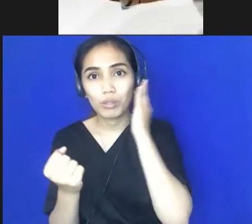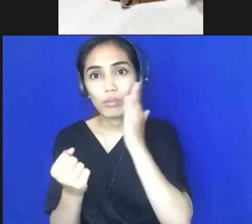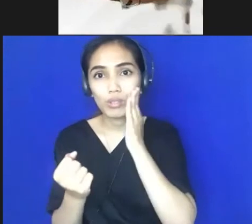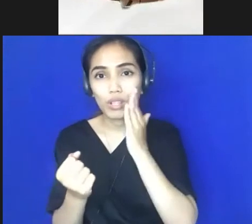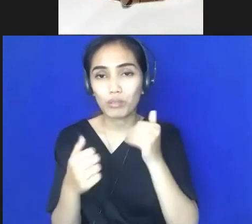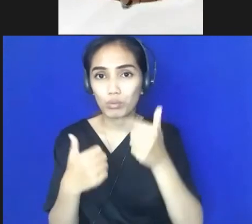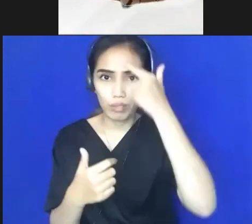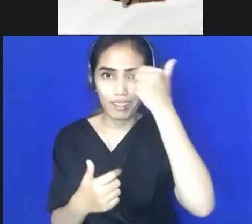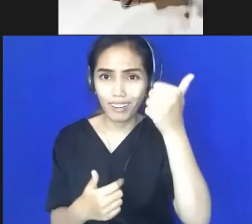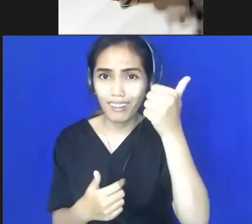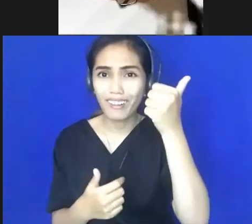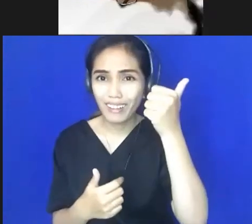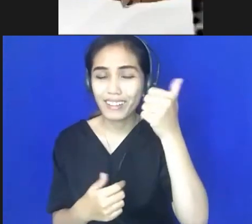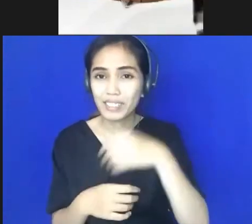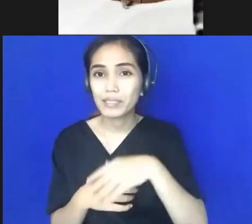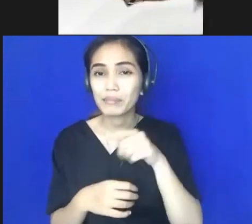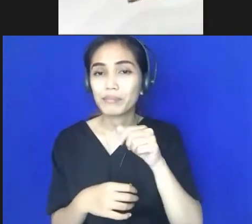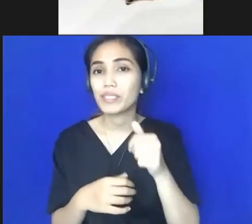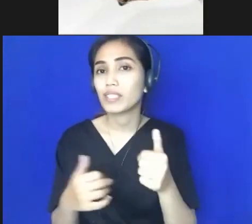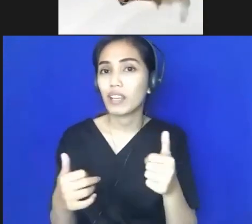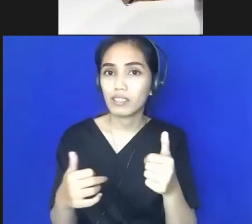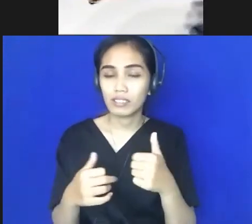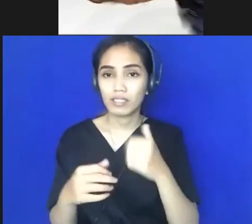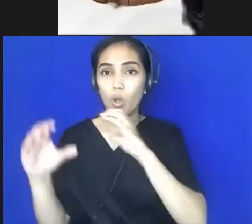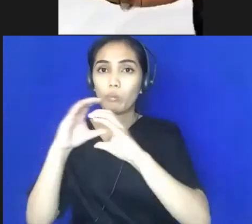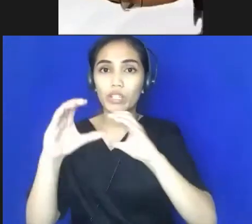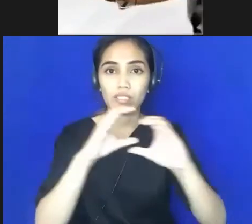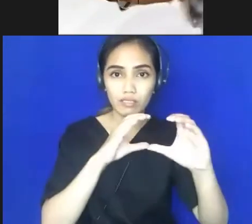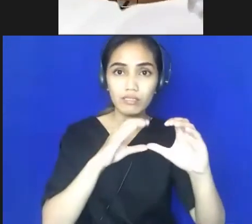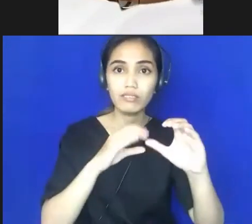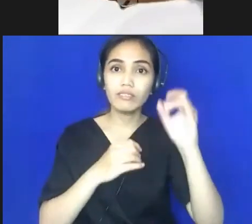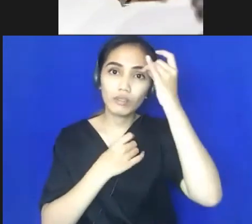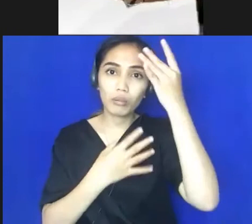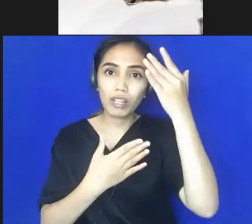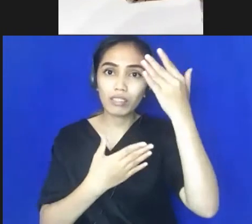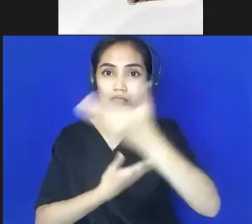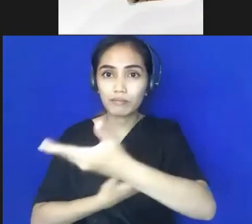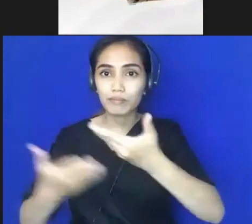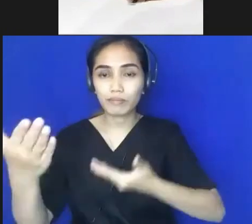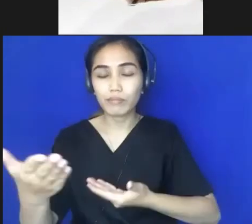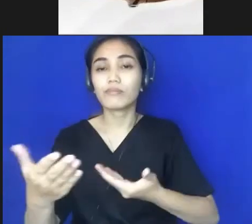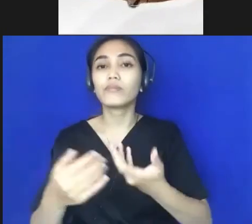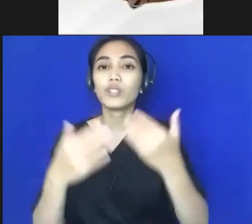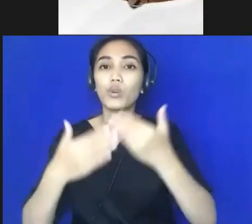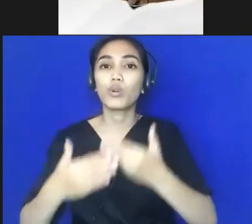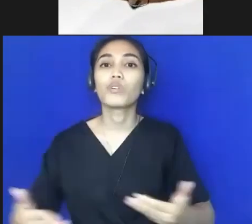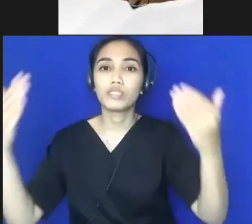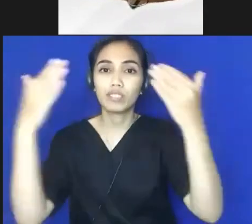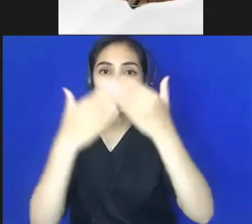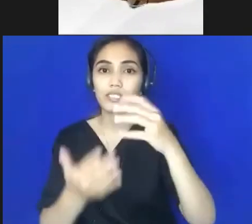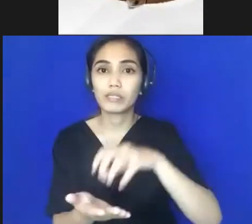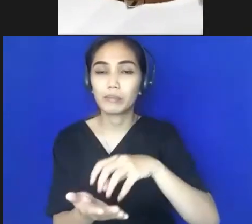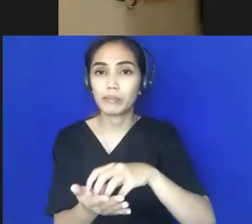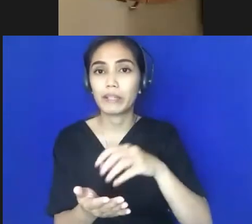Yang bisa saling kita berkomunikasi, saling menginformasikan ya kondisi di tempat tinggal kita